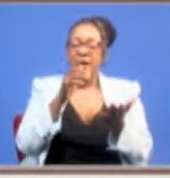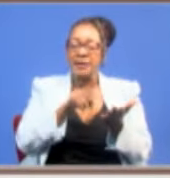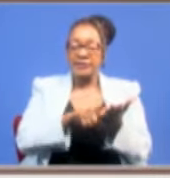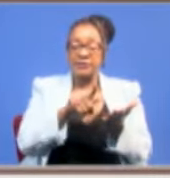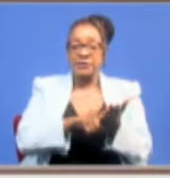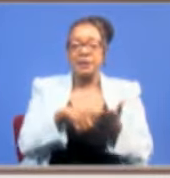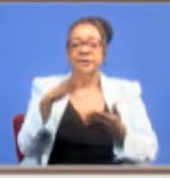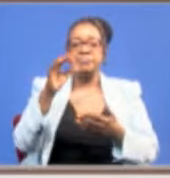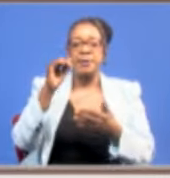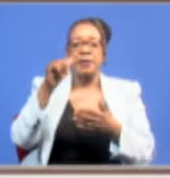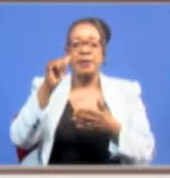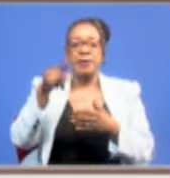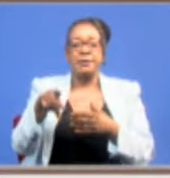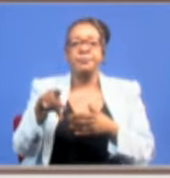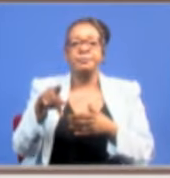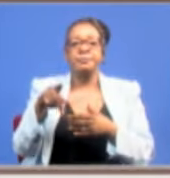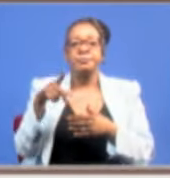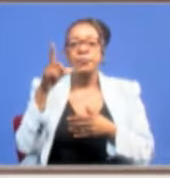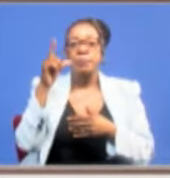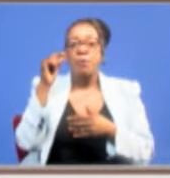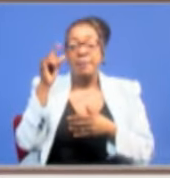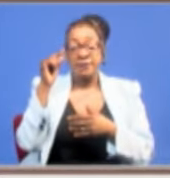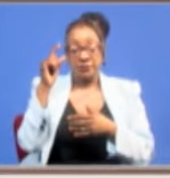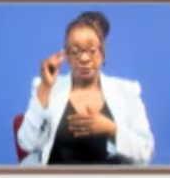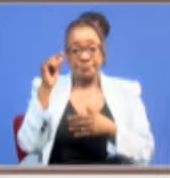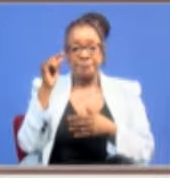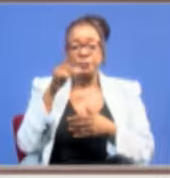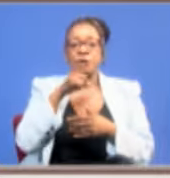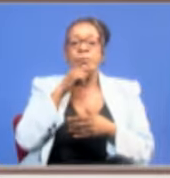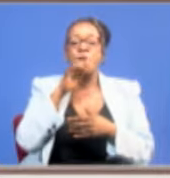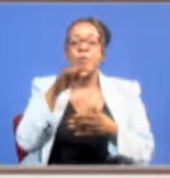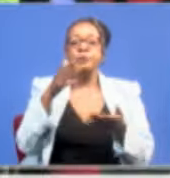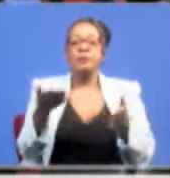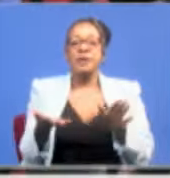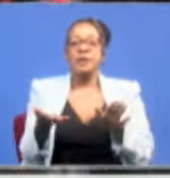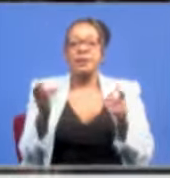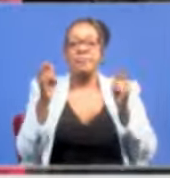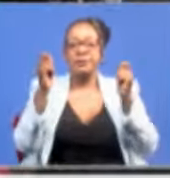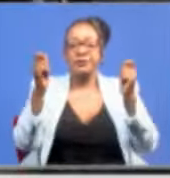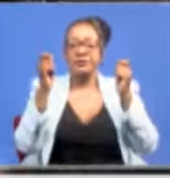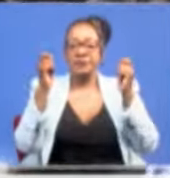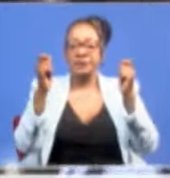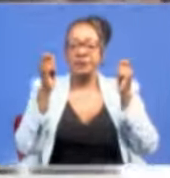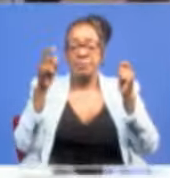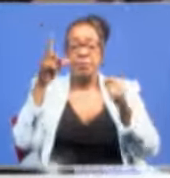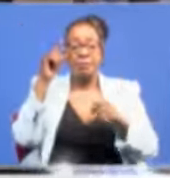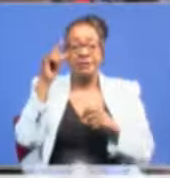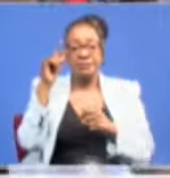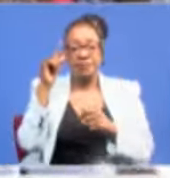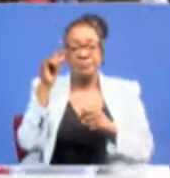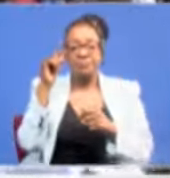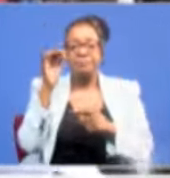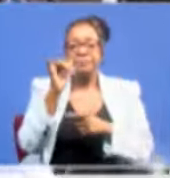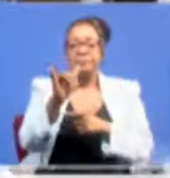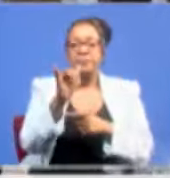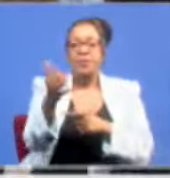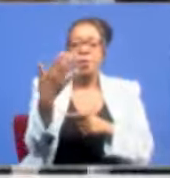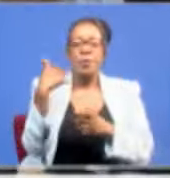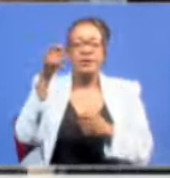huko Mombasa, familia ya Emmanuel Giggs, kijana aliyepoteza maisha katika maandamano ya hapo jijini Mombasa, inalilia